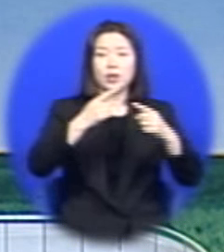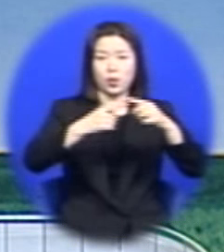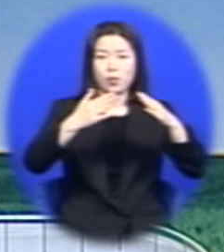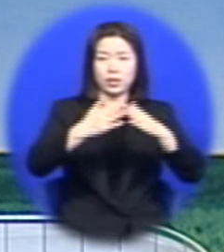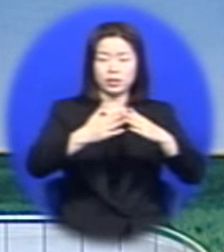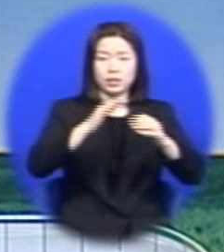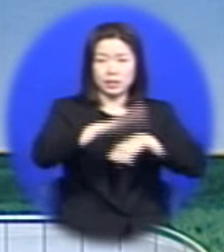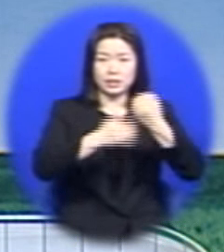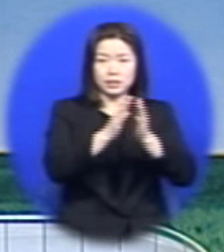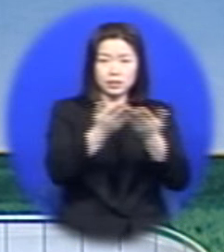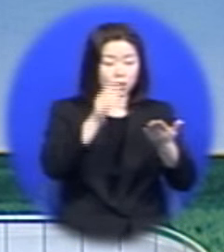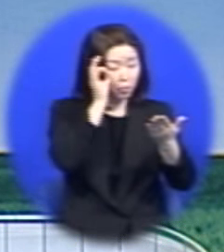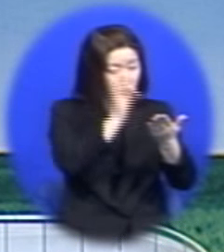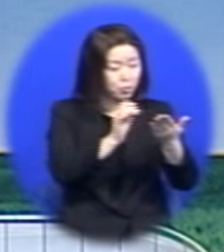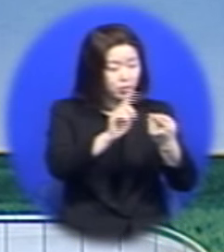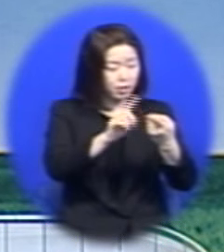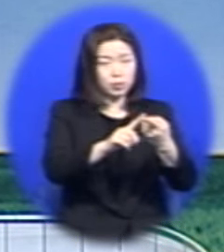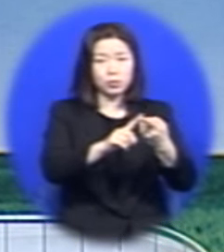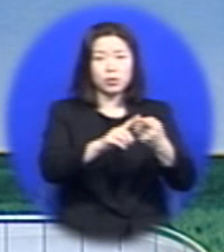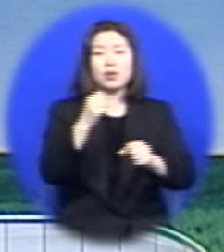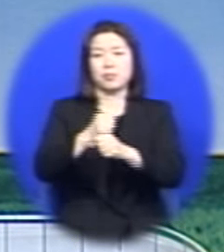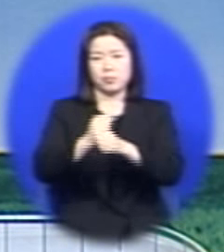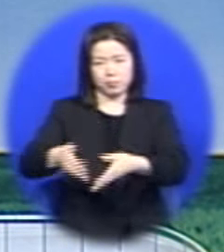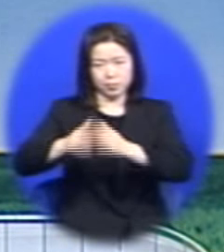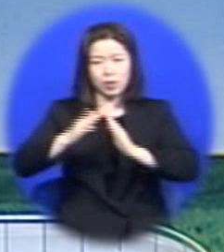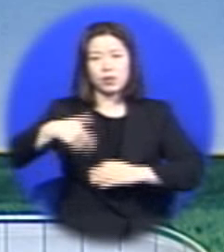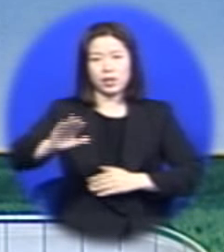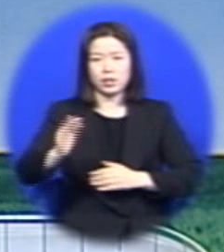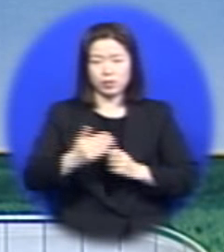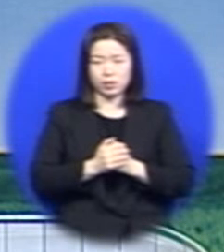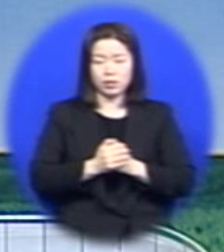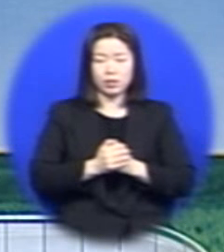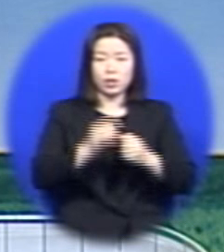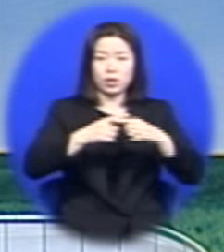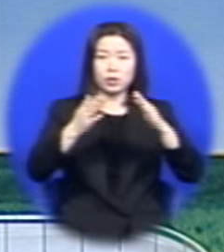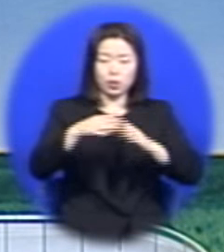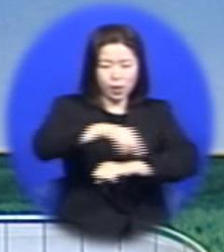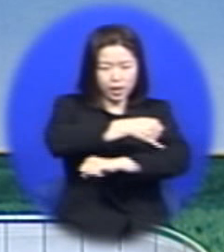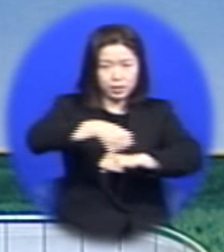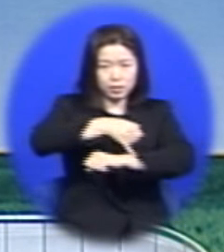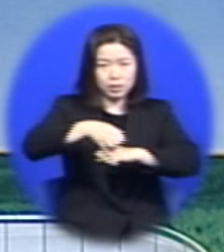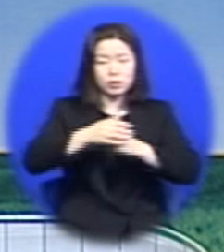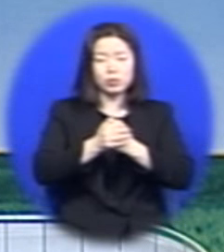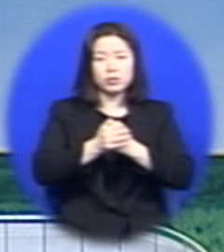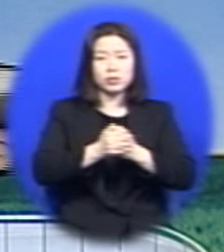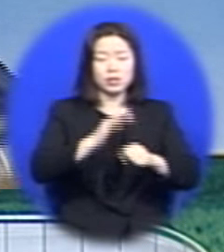교회는 성경에서 본 대로 만들어 가야 됩니다. 교회의 설계도는 성경에 있는 내용이에요.